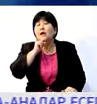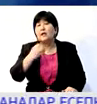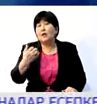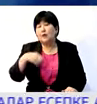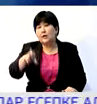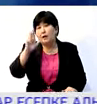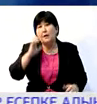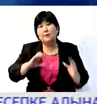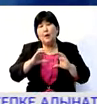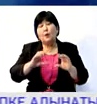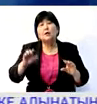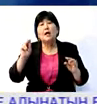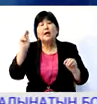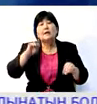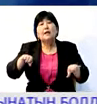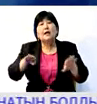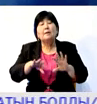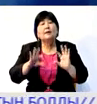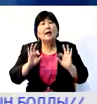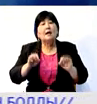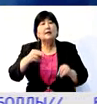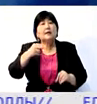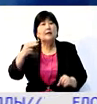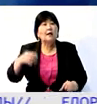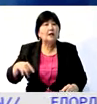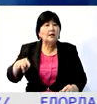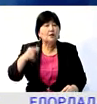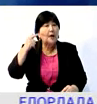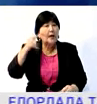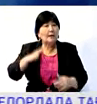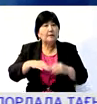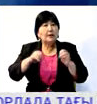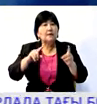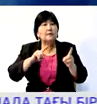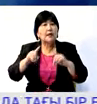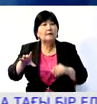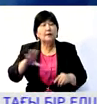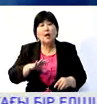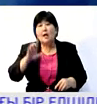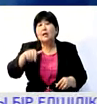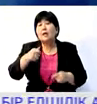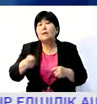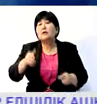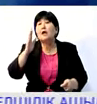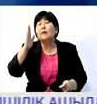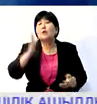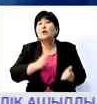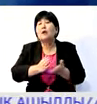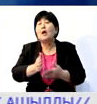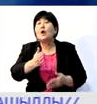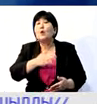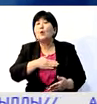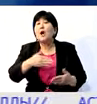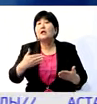мемлекеттік университетінде сабақтастық әділеттілік тақырыбында республикалық ғылыми тәжірибелік конференция болды. Елбасының болашаққа бағдар рухани